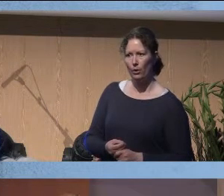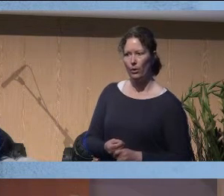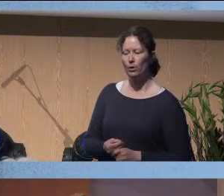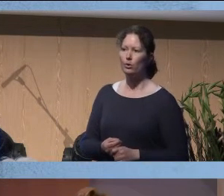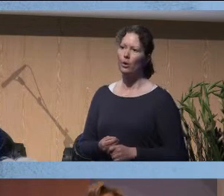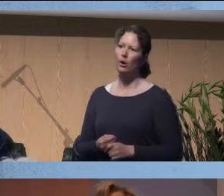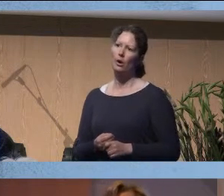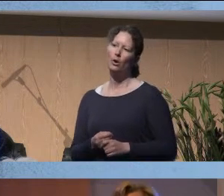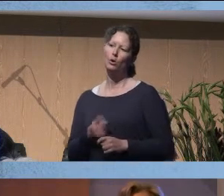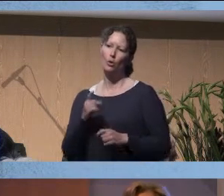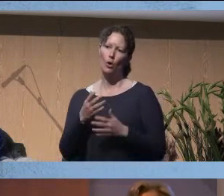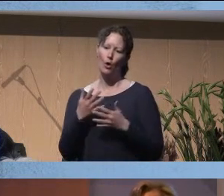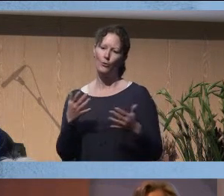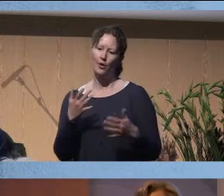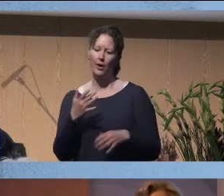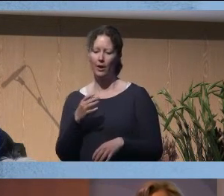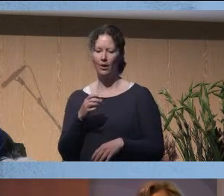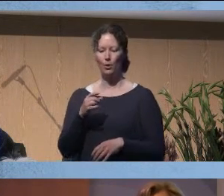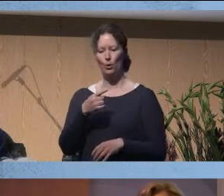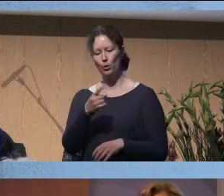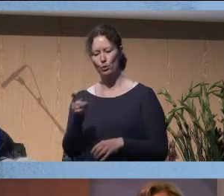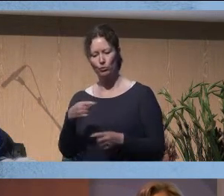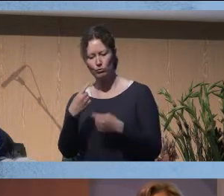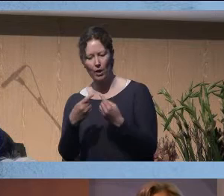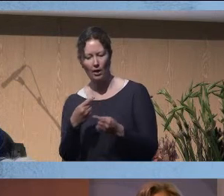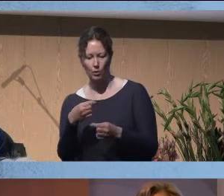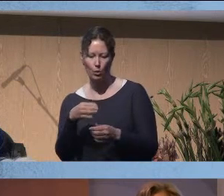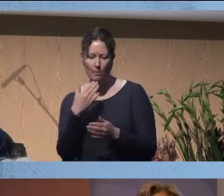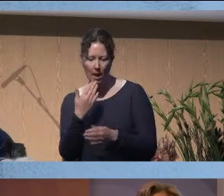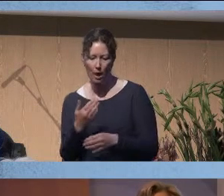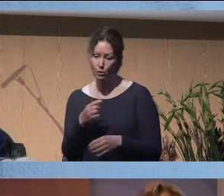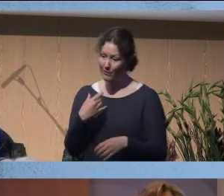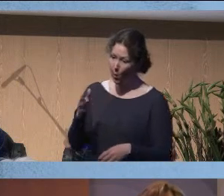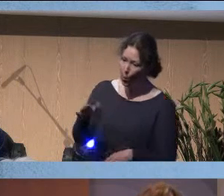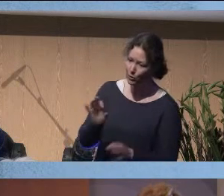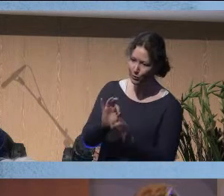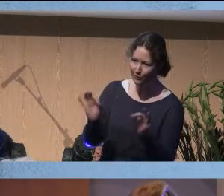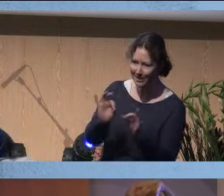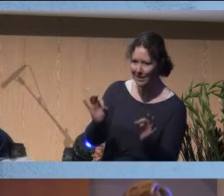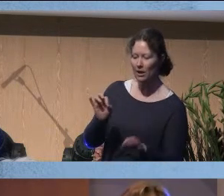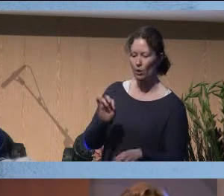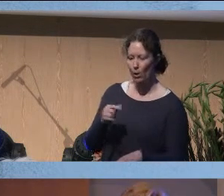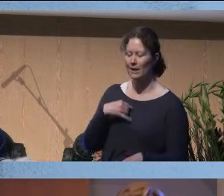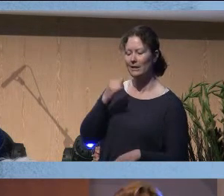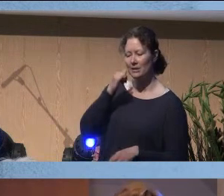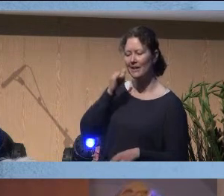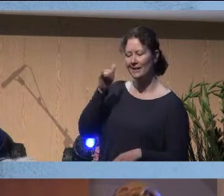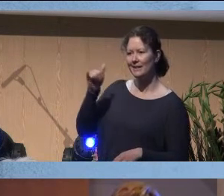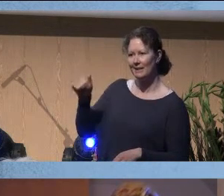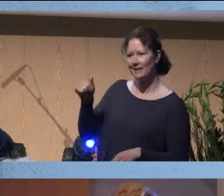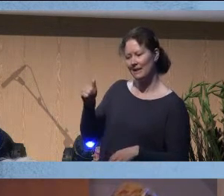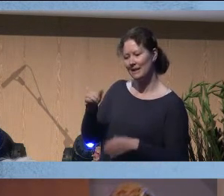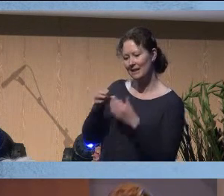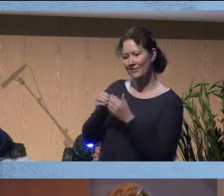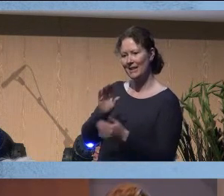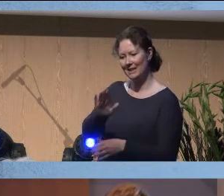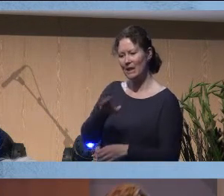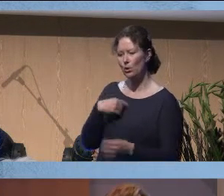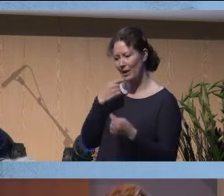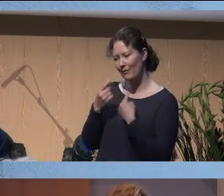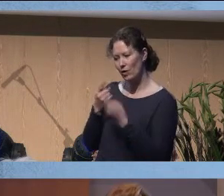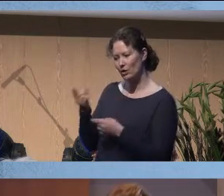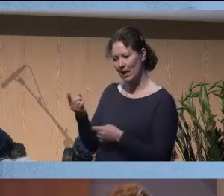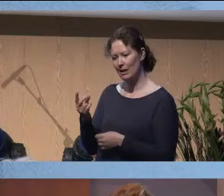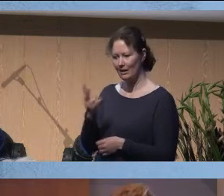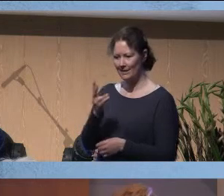Og da går vi veldig ofte når noen har fortalt oss om noe bra, så sier vi, å ja, så fint, ja, men da ringer jeg til venninna di og så sier at da